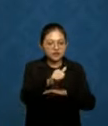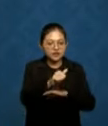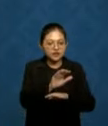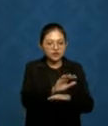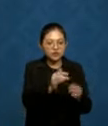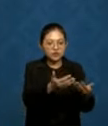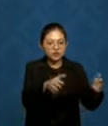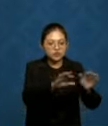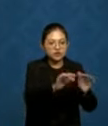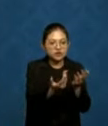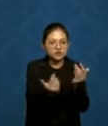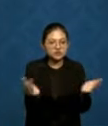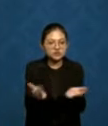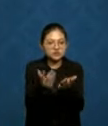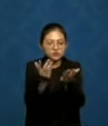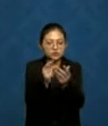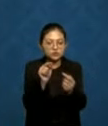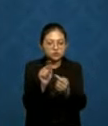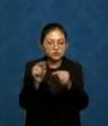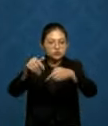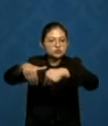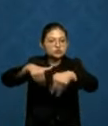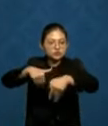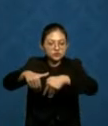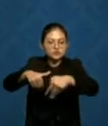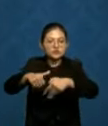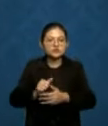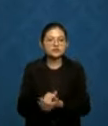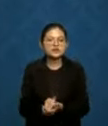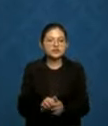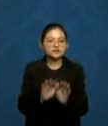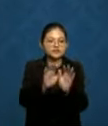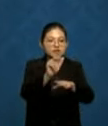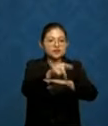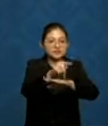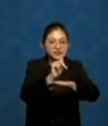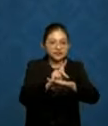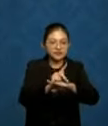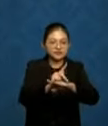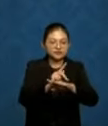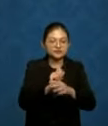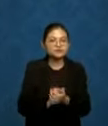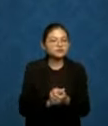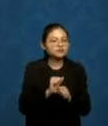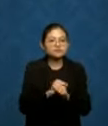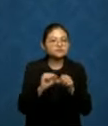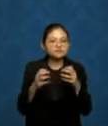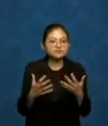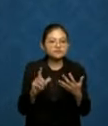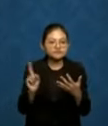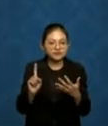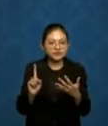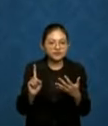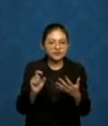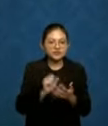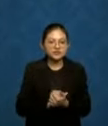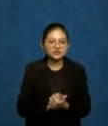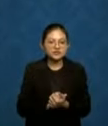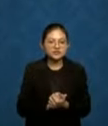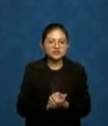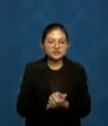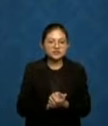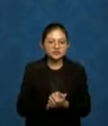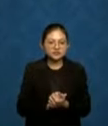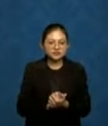สนับสนุนชุมชนอันนี้ก็ฝากผ่านท่านประธานนะครับว่าจะทำอย่างไรโอกาส